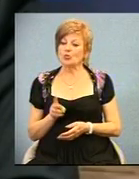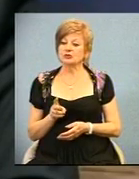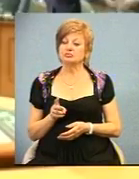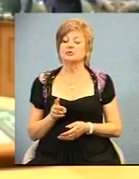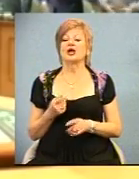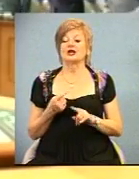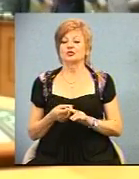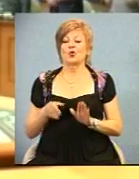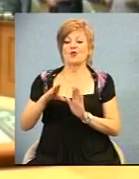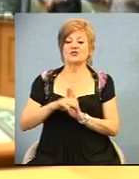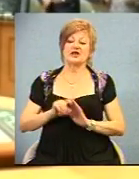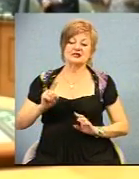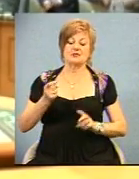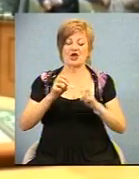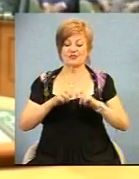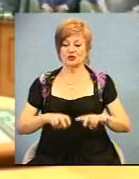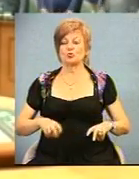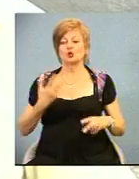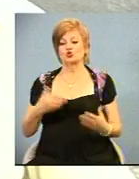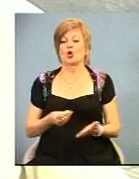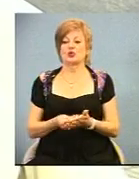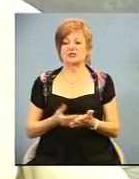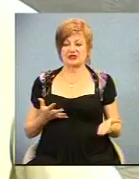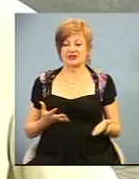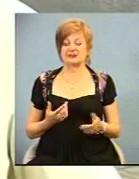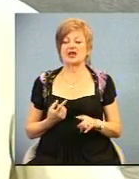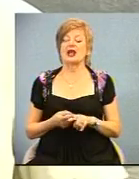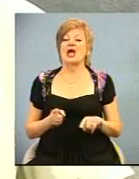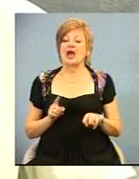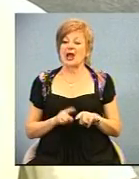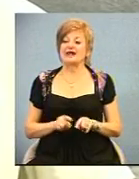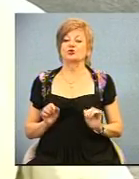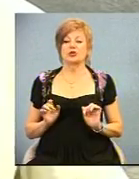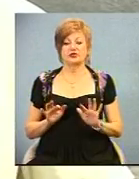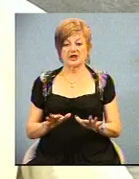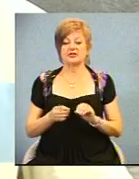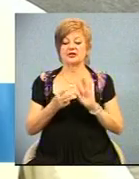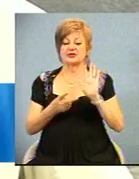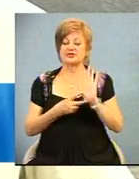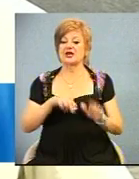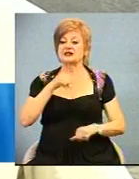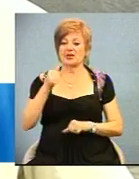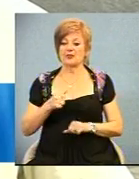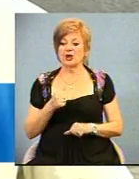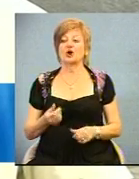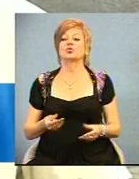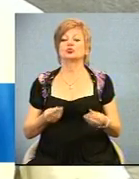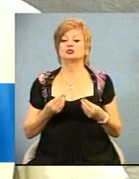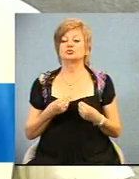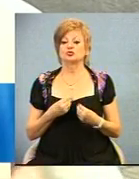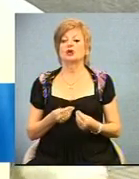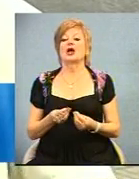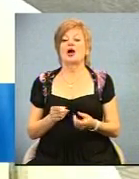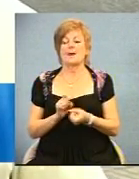то внесок перших дослідники минувшини вже оцінили. Оця от діяльність в 17-му році дала підстави потім